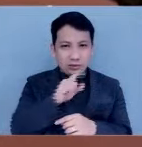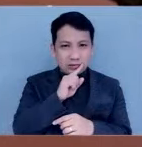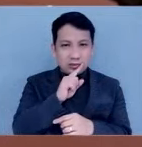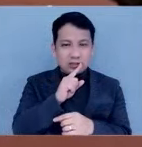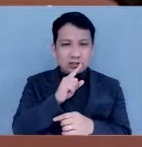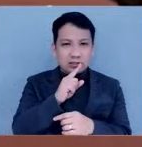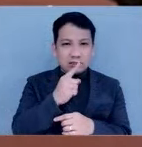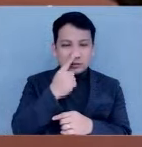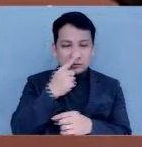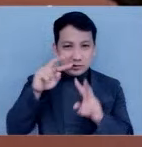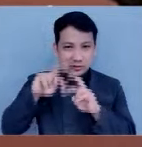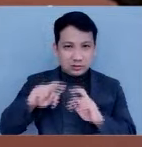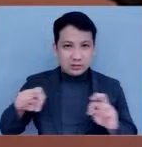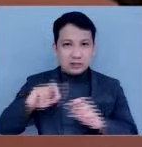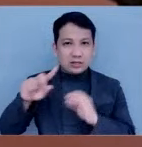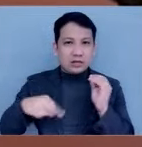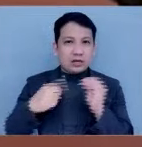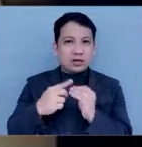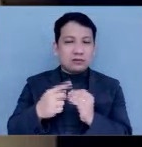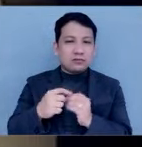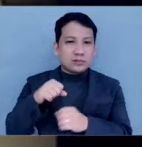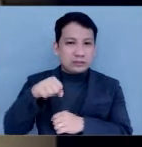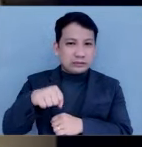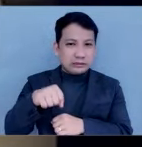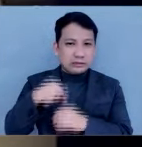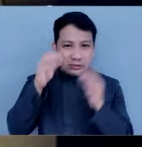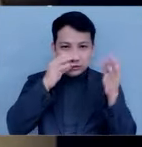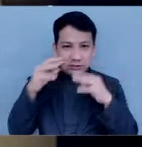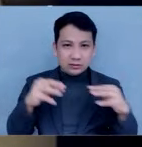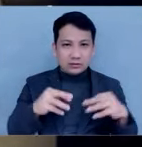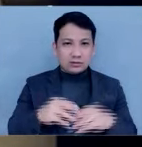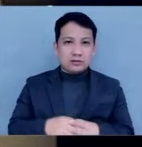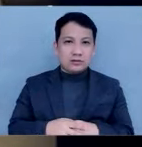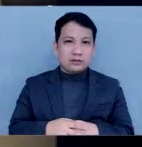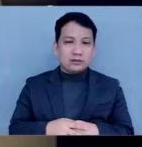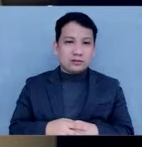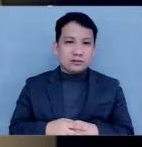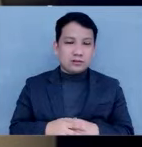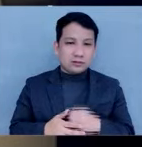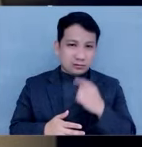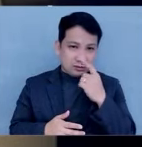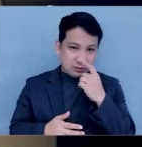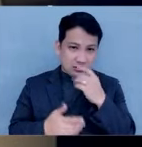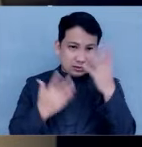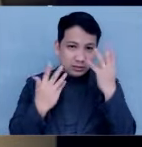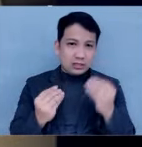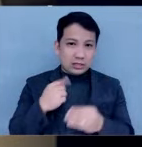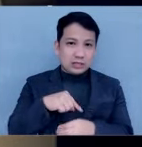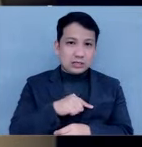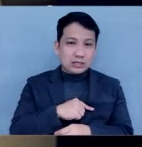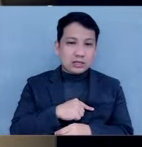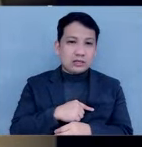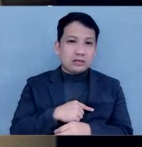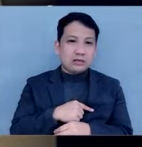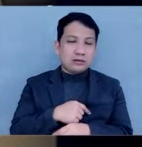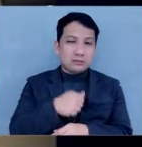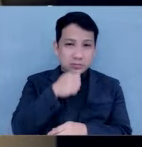mainit na investigasyon sa Duterte drug war. So obviously itong kanilang palabas na ginawa kanina, pinagtatakpan